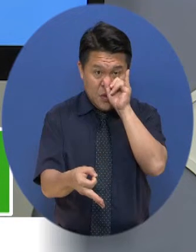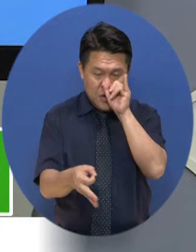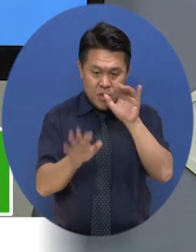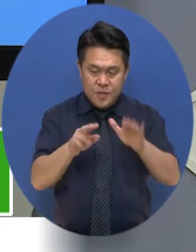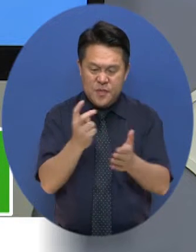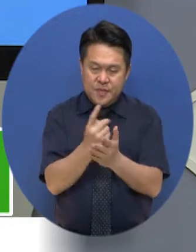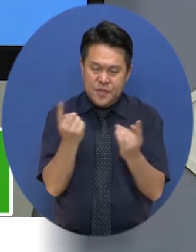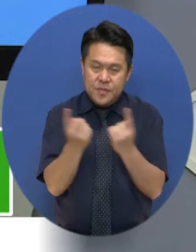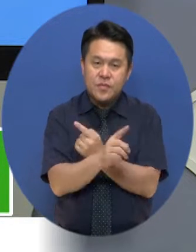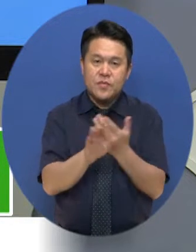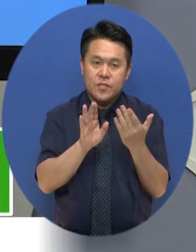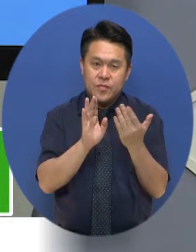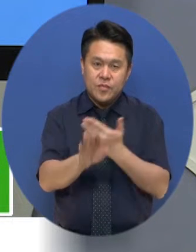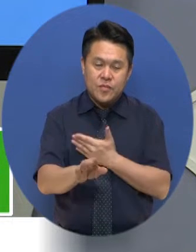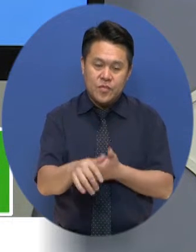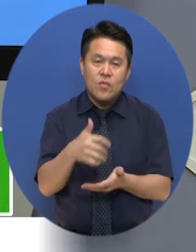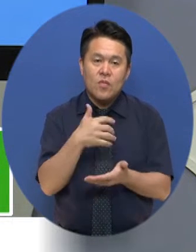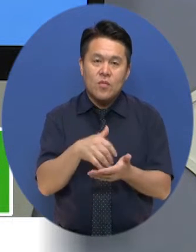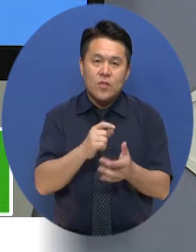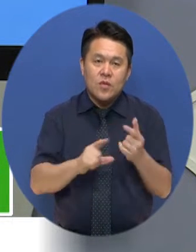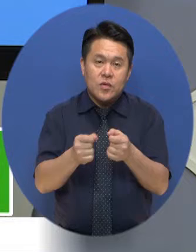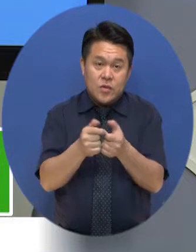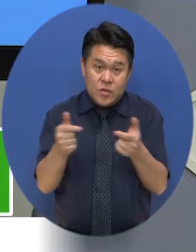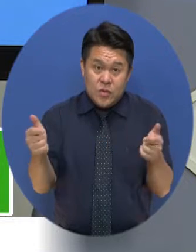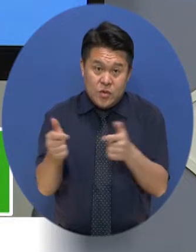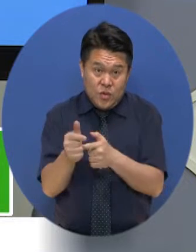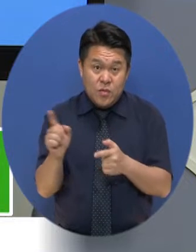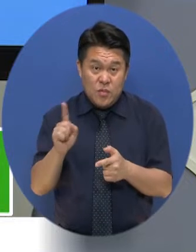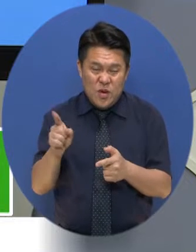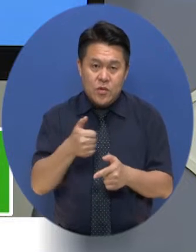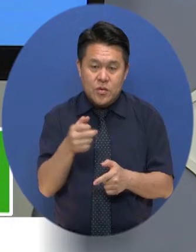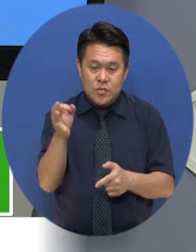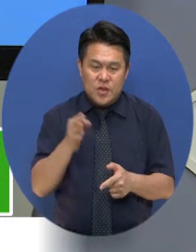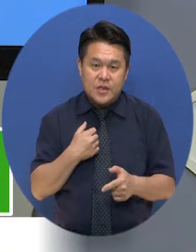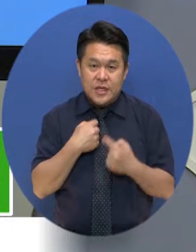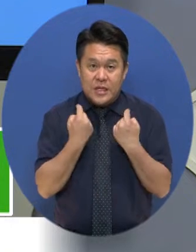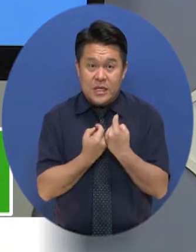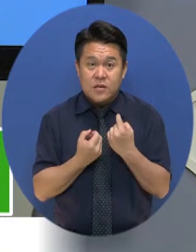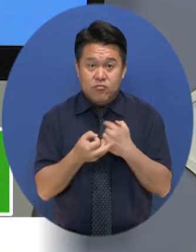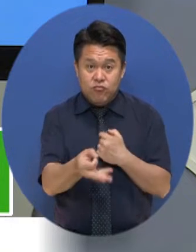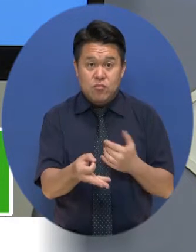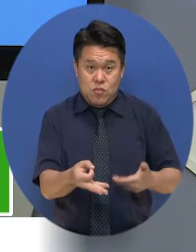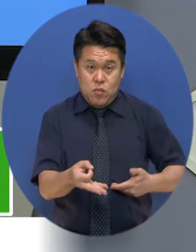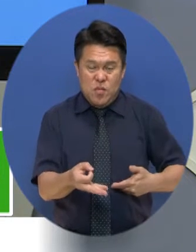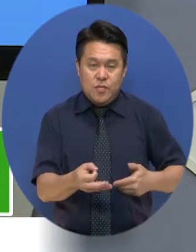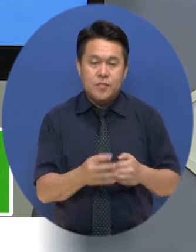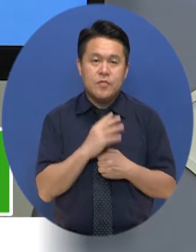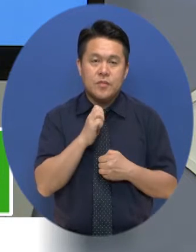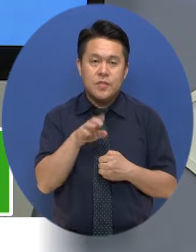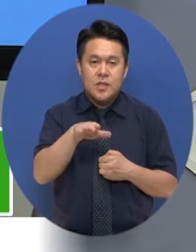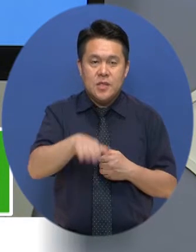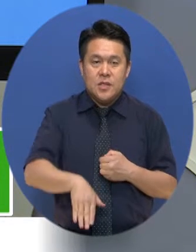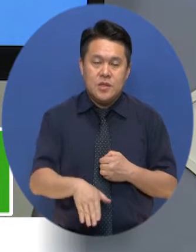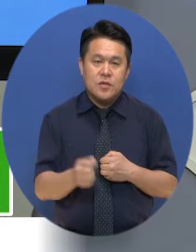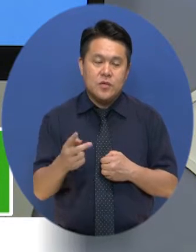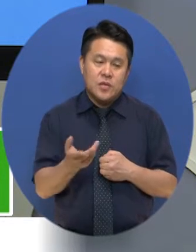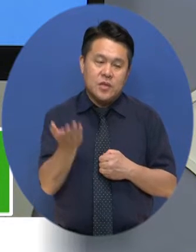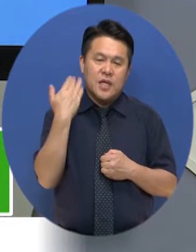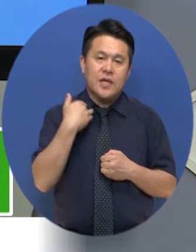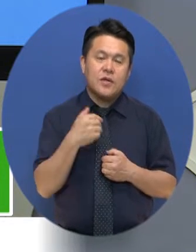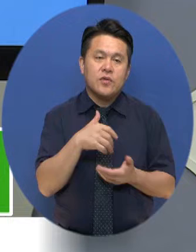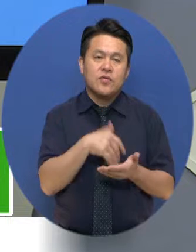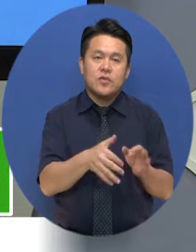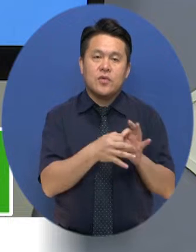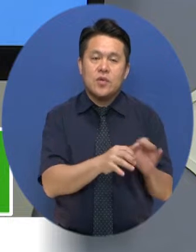개정에 따라 추가된 적용 횟수에 대해서도 50% 를 제공합니다 만 44세 이하 여성 과 기존 적용